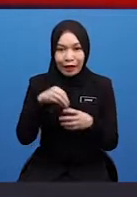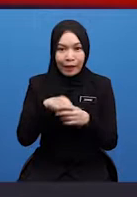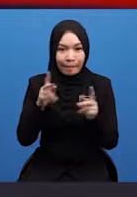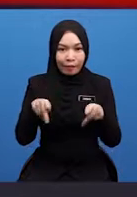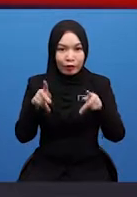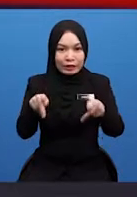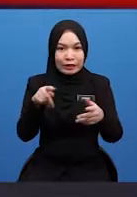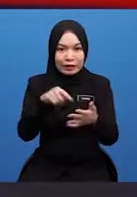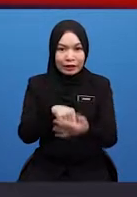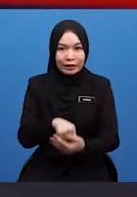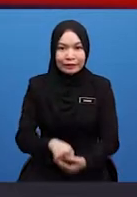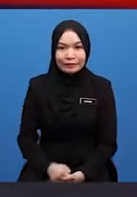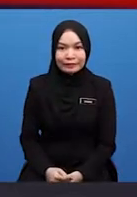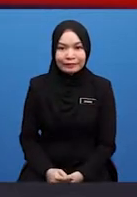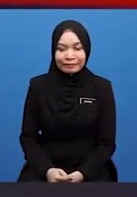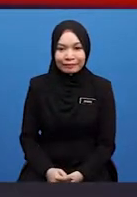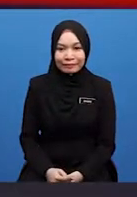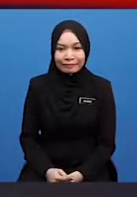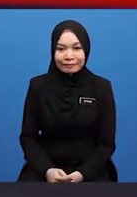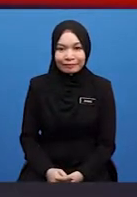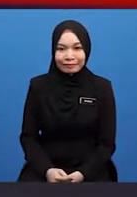menghasilkan lukisan.